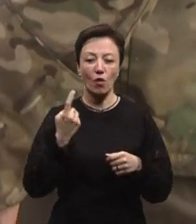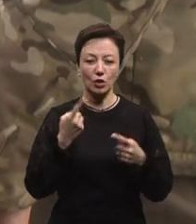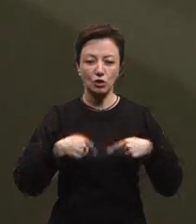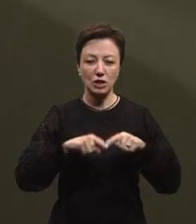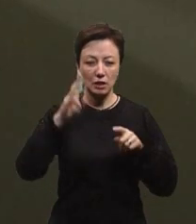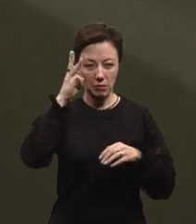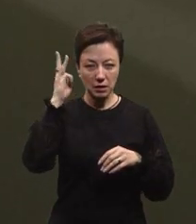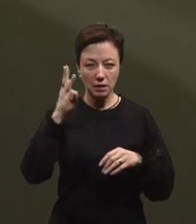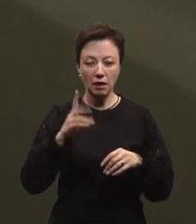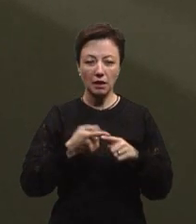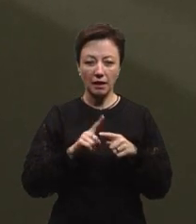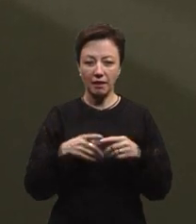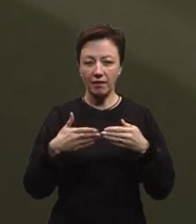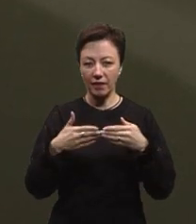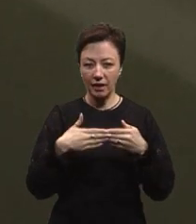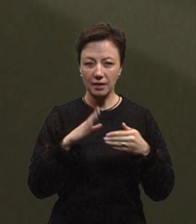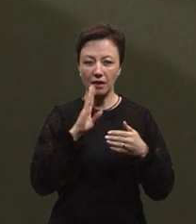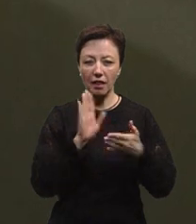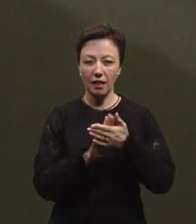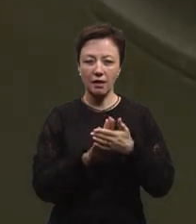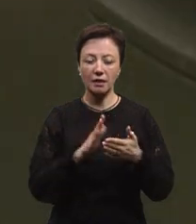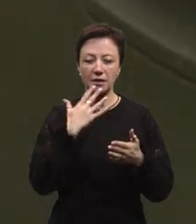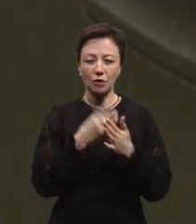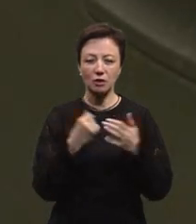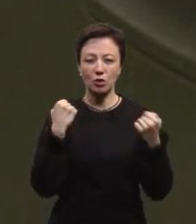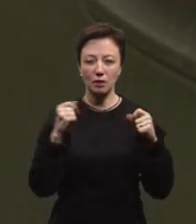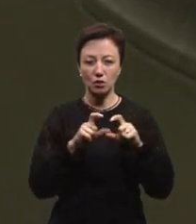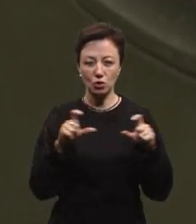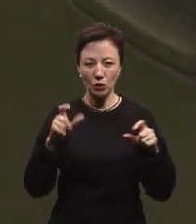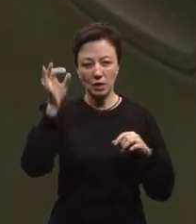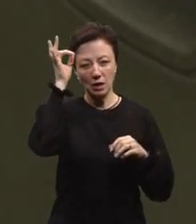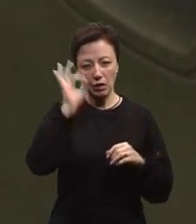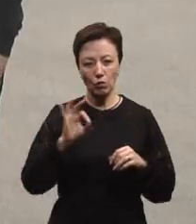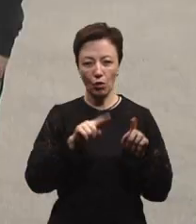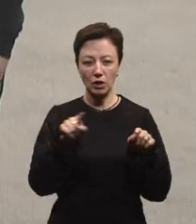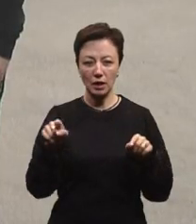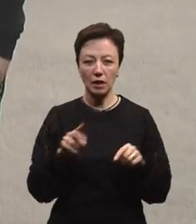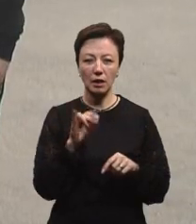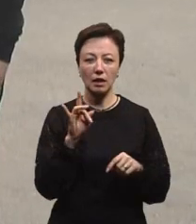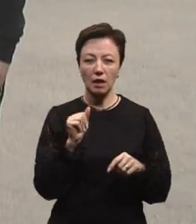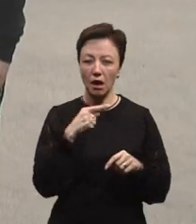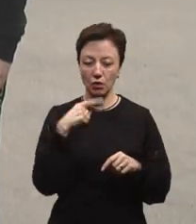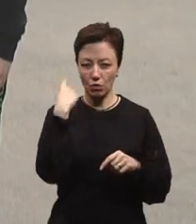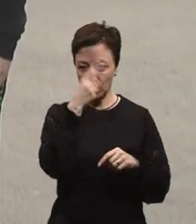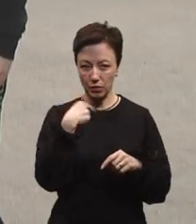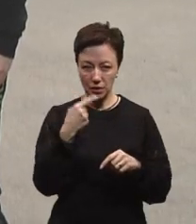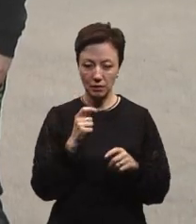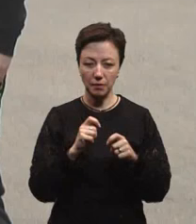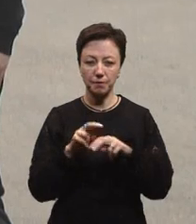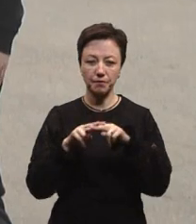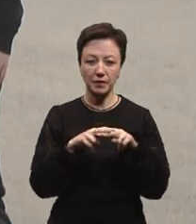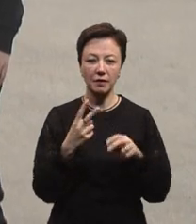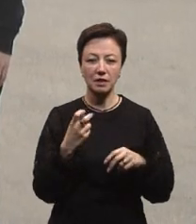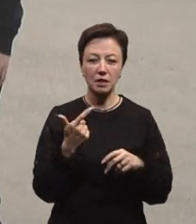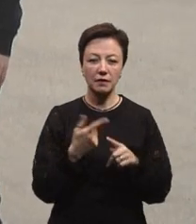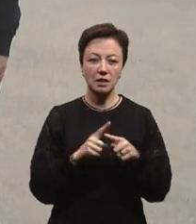з частин Хмельниччини на капот та двері дівчата наліплюють емблеми свої спортивної школи на згадку про них Кіра кійко каже особисто за донатила понад